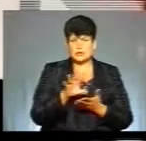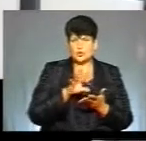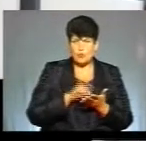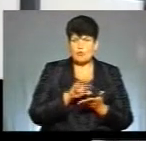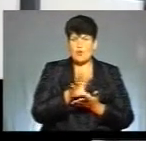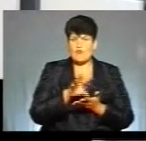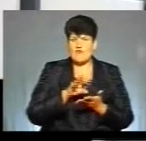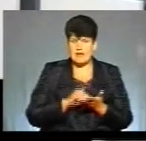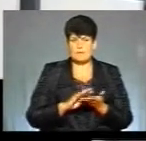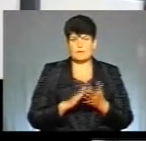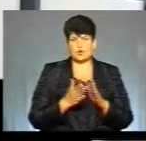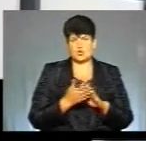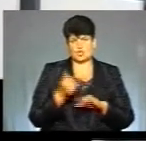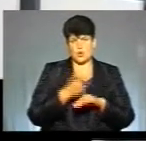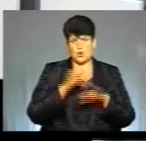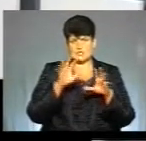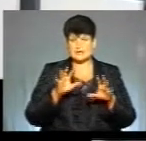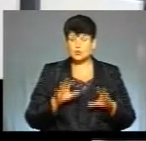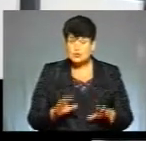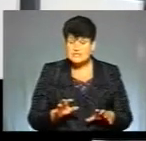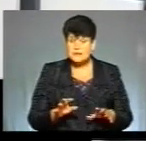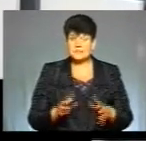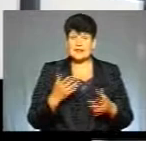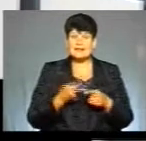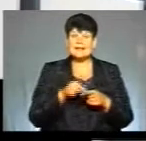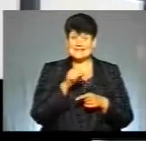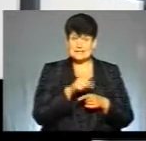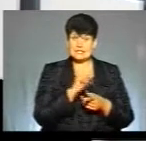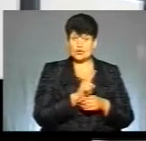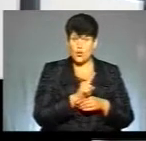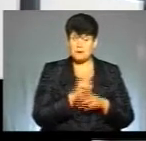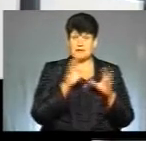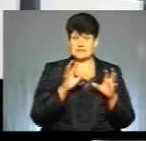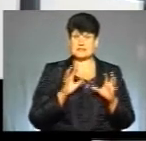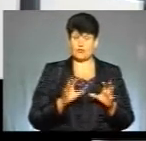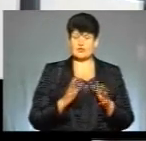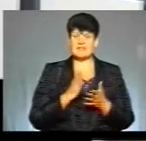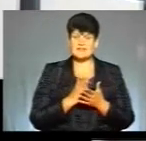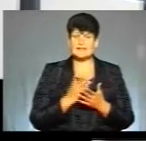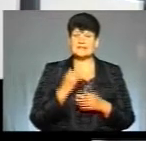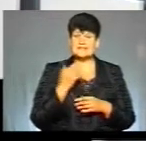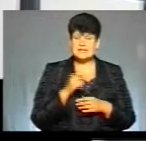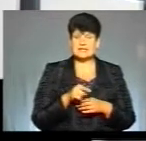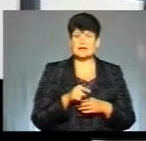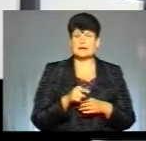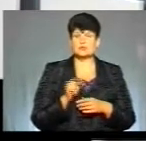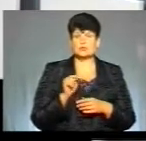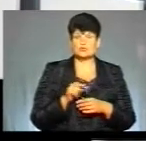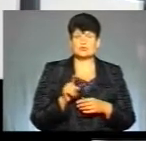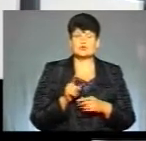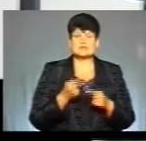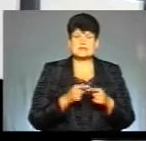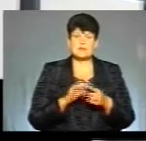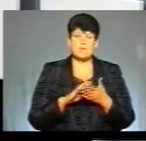положення Конституції. Проте ці норми, вони в цих законах є оскільки, були оскільки, оскільки відповідні